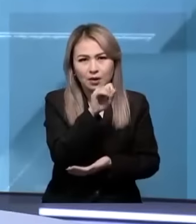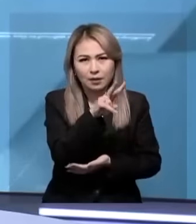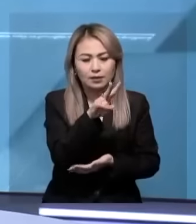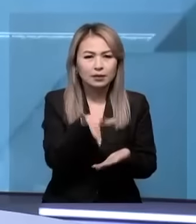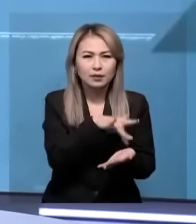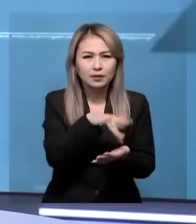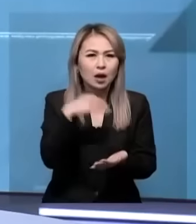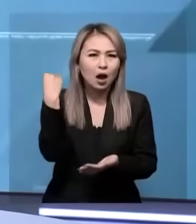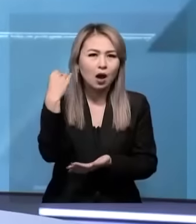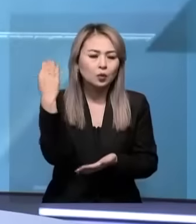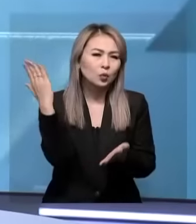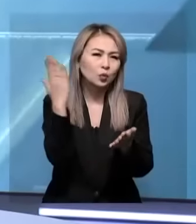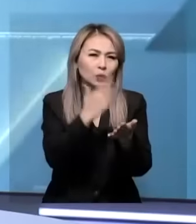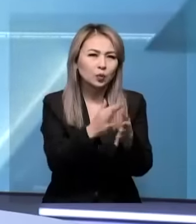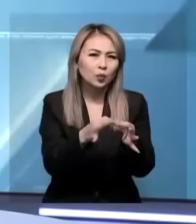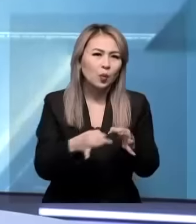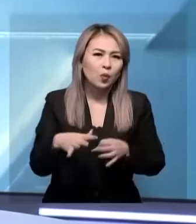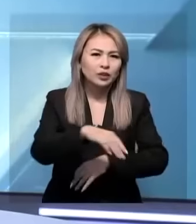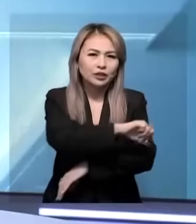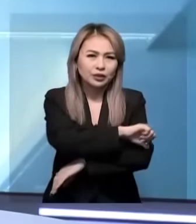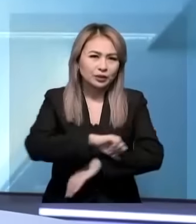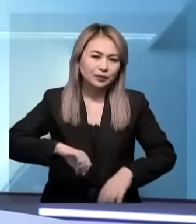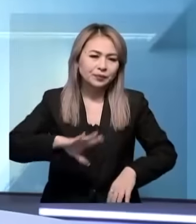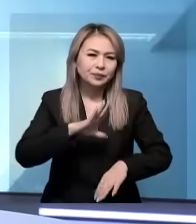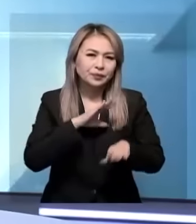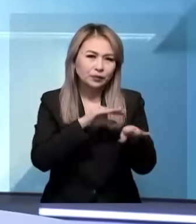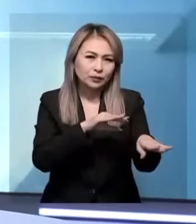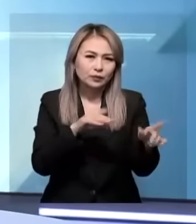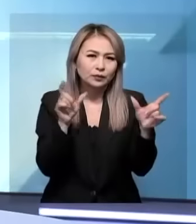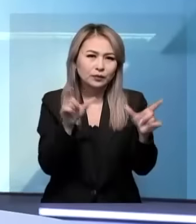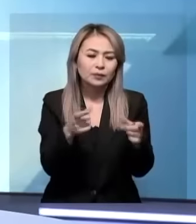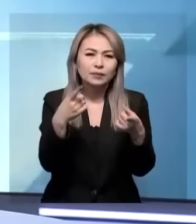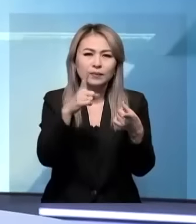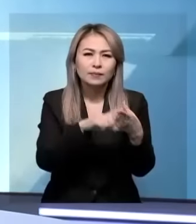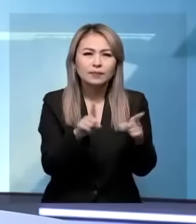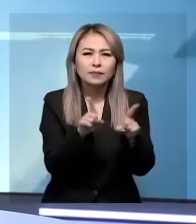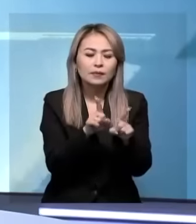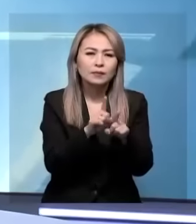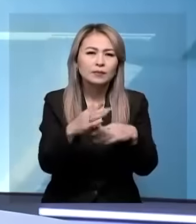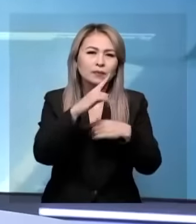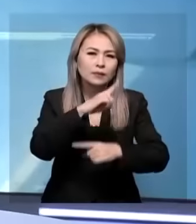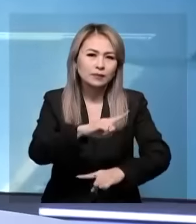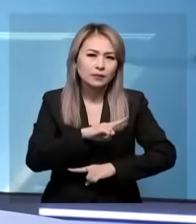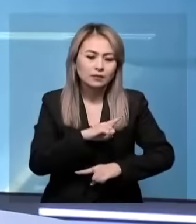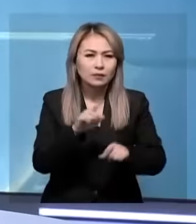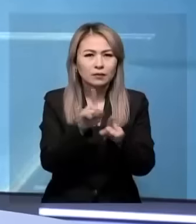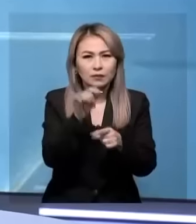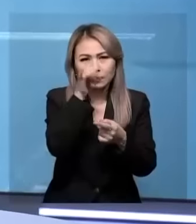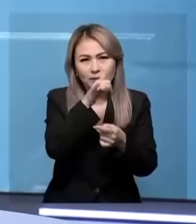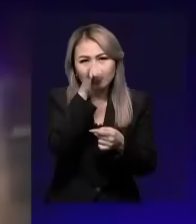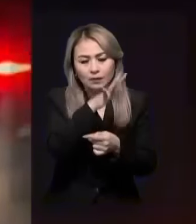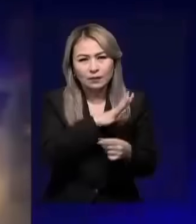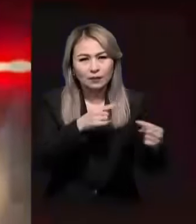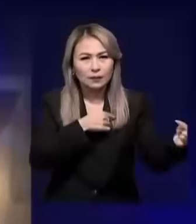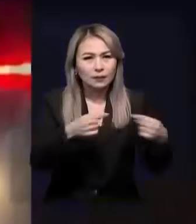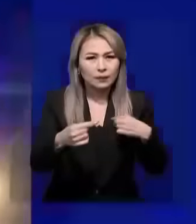Арал қаласынан Ақтөбе облысының шекарасына дейінгі аралықта көлік қозғалысына шектеу қойылды. Осыған байланысты діттеген жеріне жете алмай жол